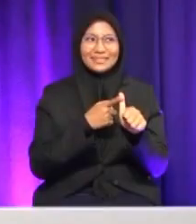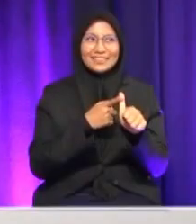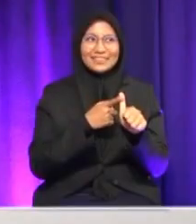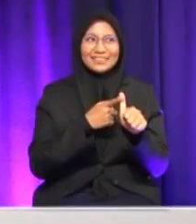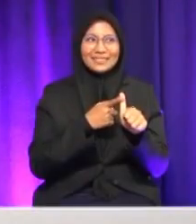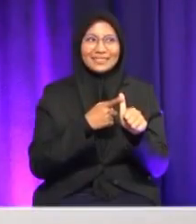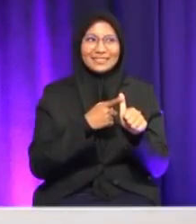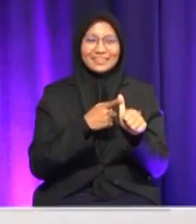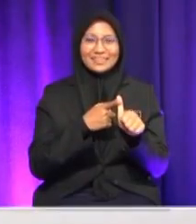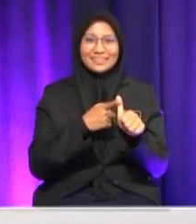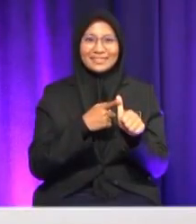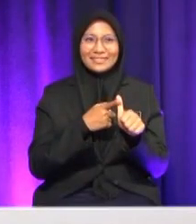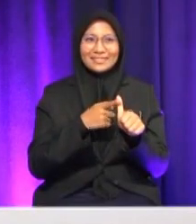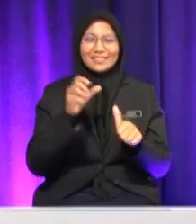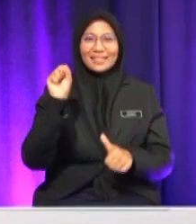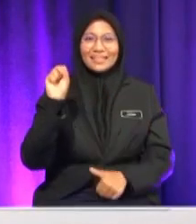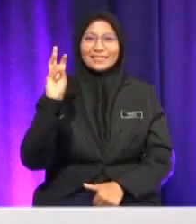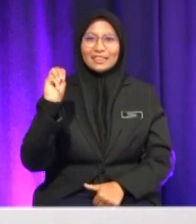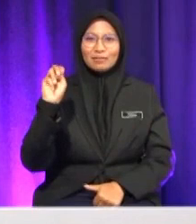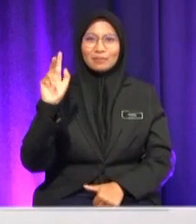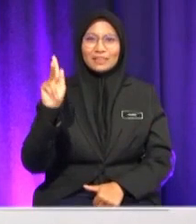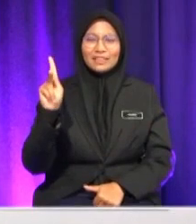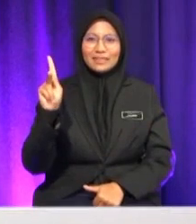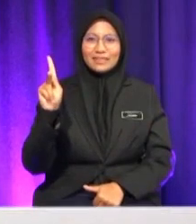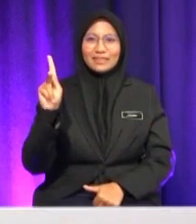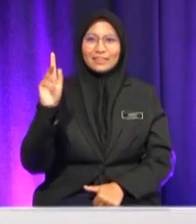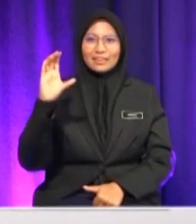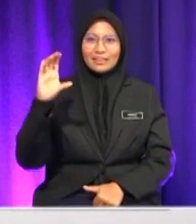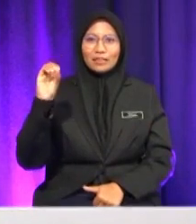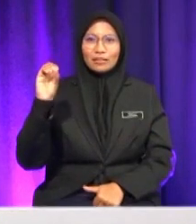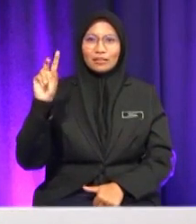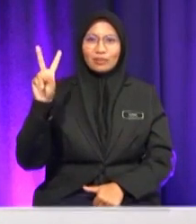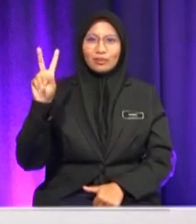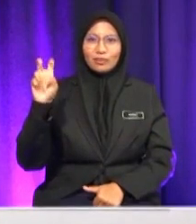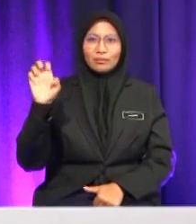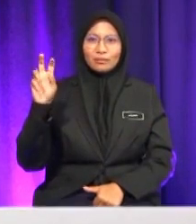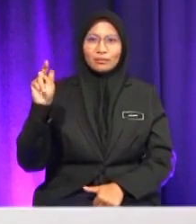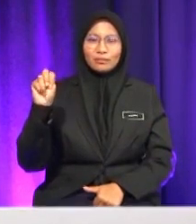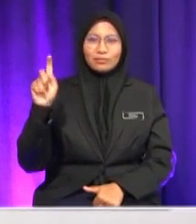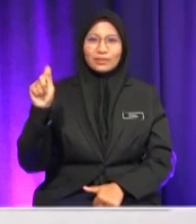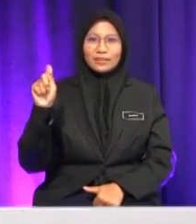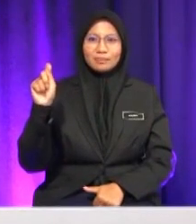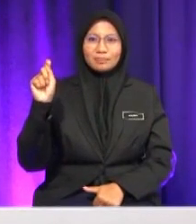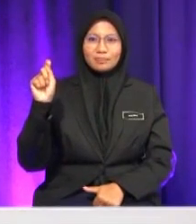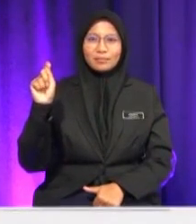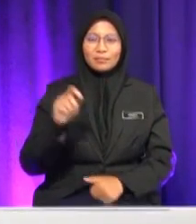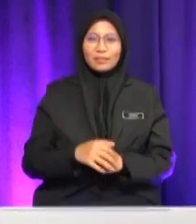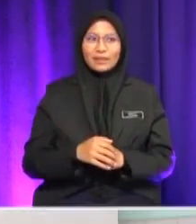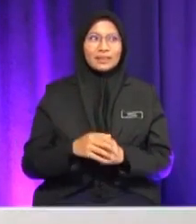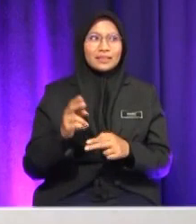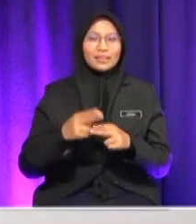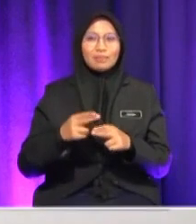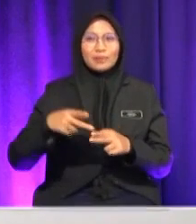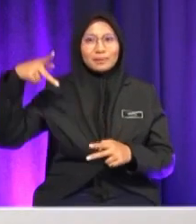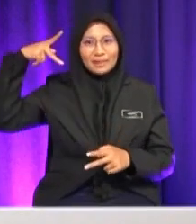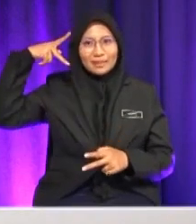Okey, murid cikgu yang pertama daripada SMK Convent Green Lane, Pritika Nagaraj. Dan Pritika. Murid yang kedua adalah